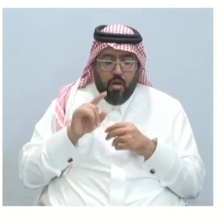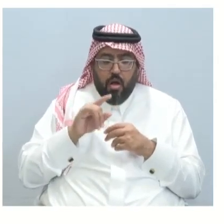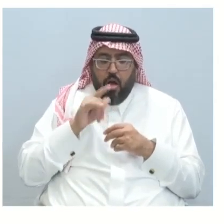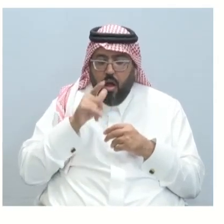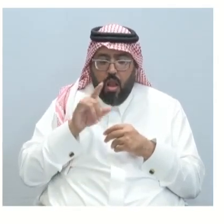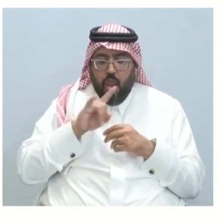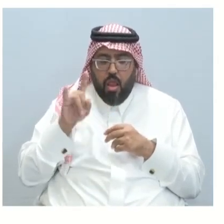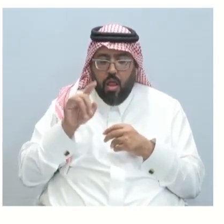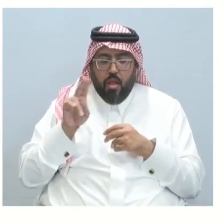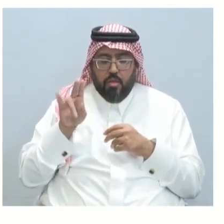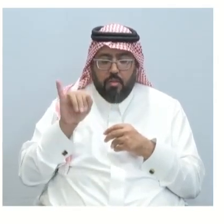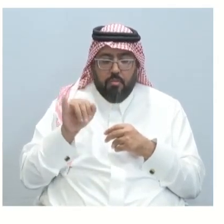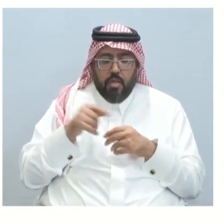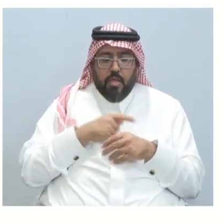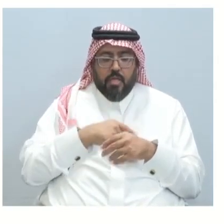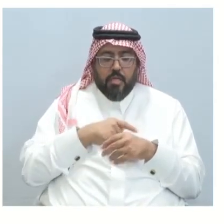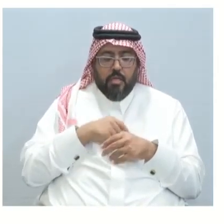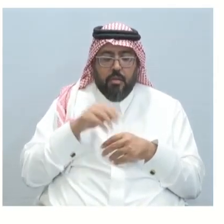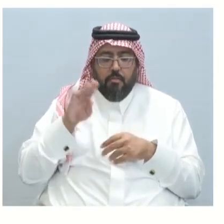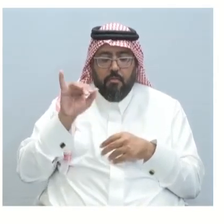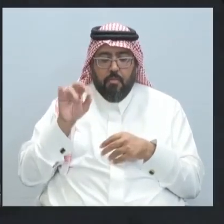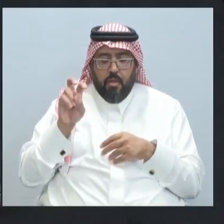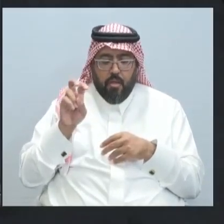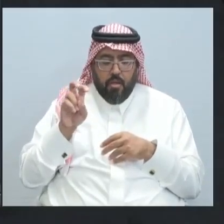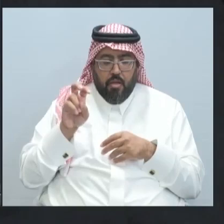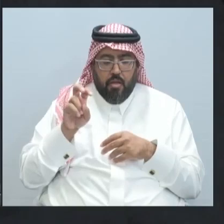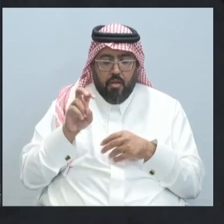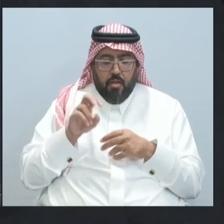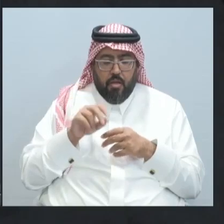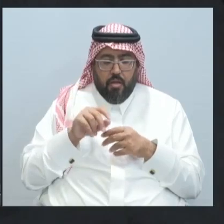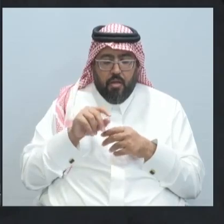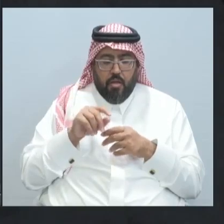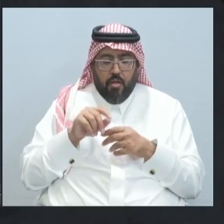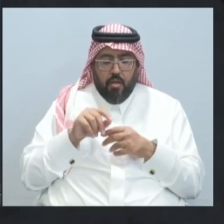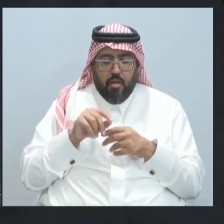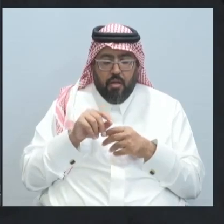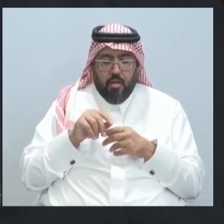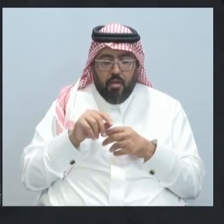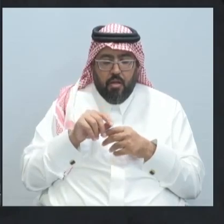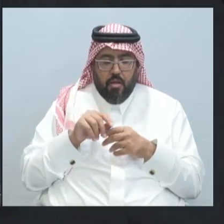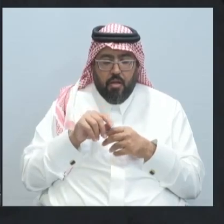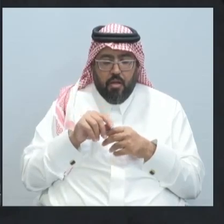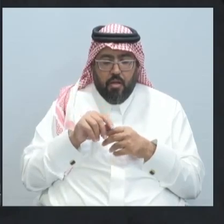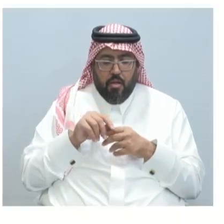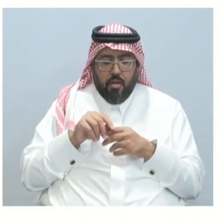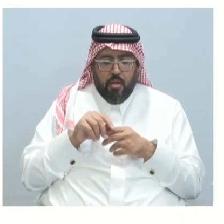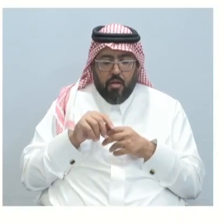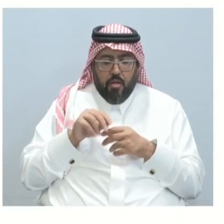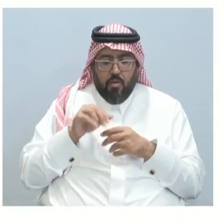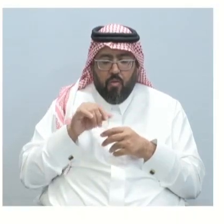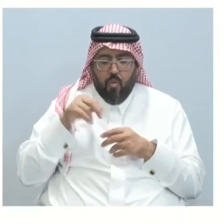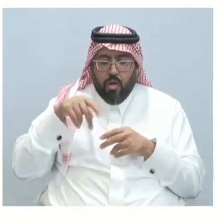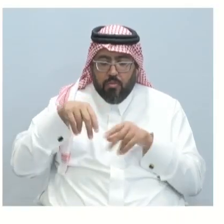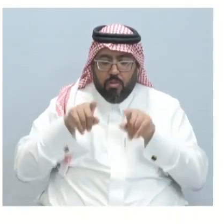تسميه لا تسميه باسمك احتراما لهذا الاب وادبا له لا تسميه باسمك ولا